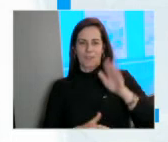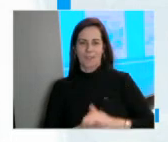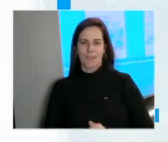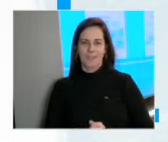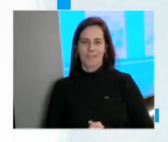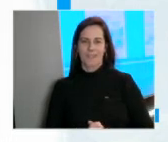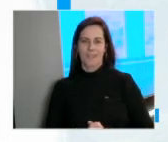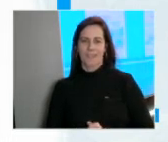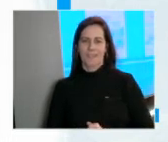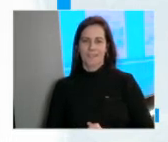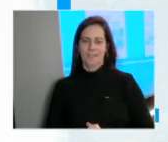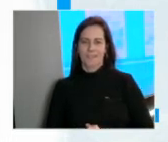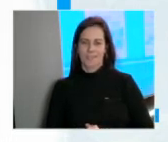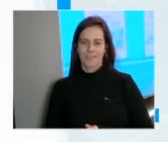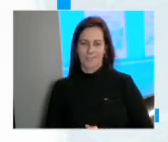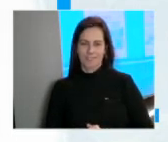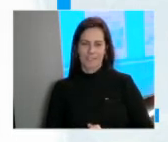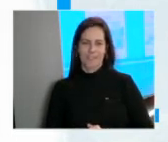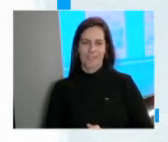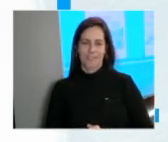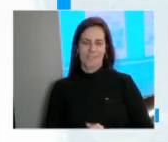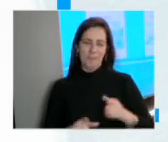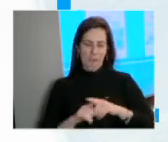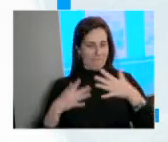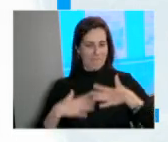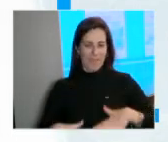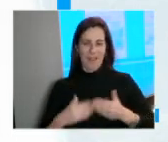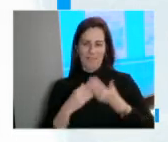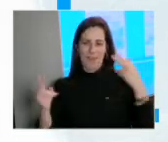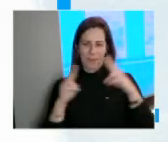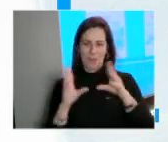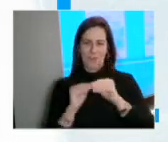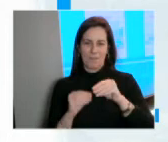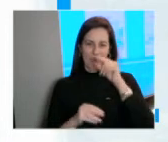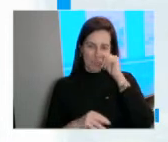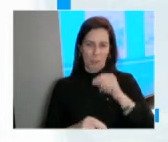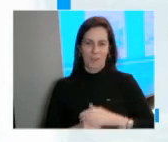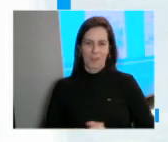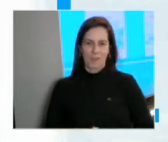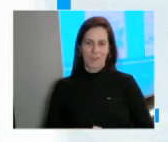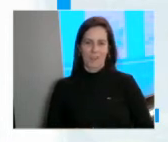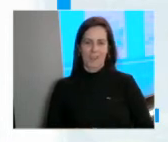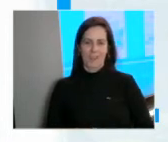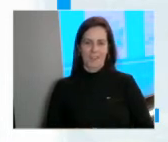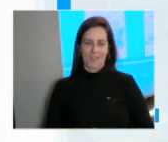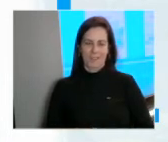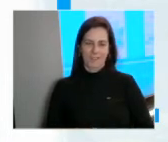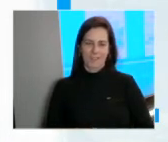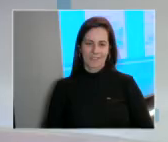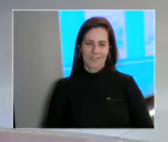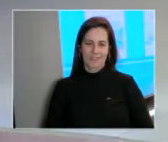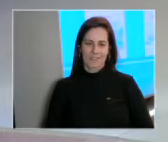לאחיו בלבוש הסטייל, בלבוש הסטיילינג לפני הפגישה שלו עם הנשיא, עם נשיא